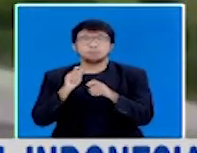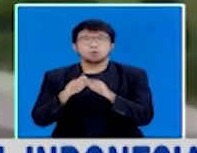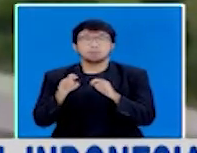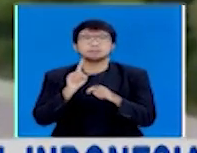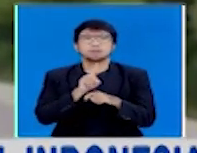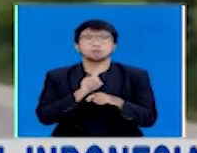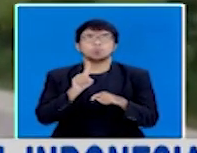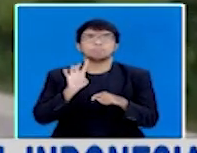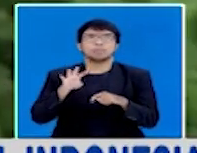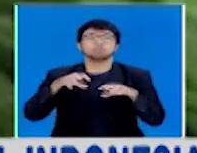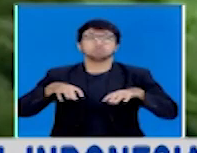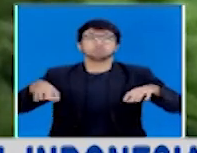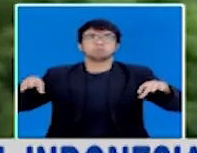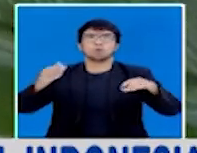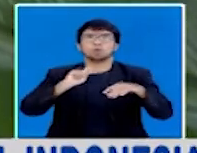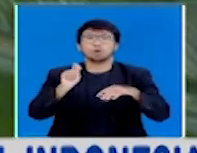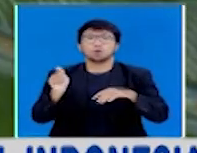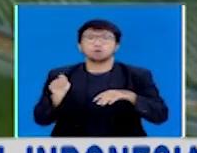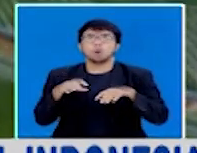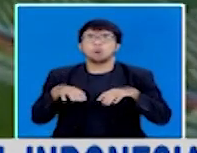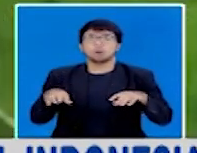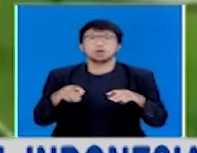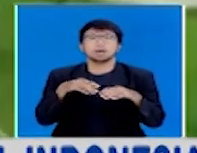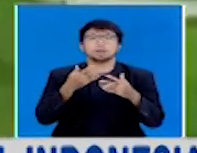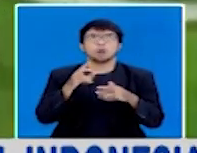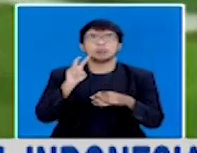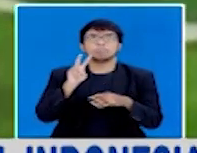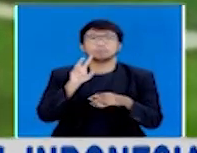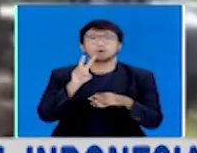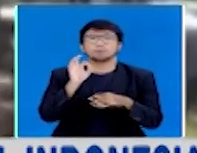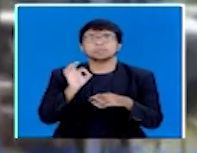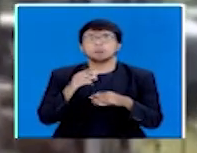tol atau 52% dari keseluruhan total panjang